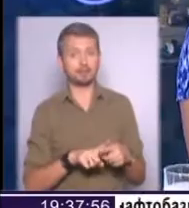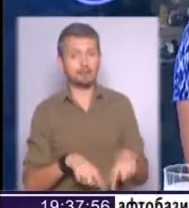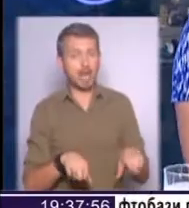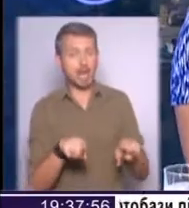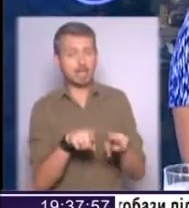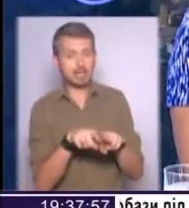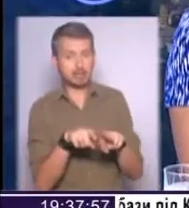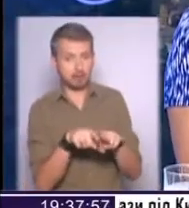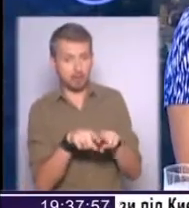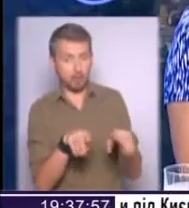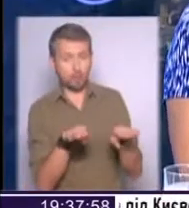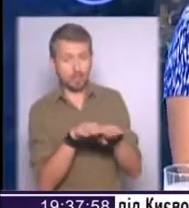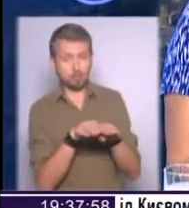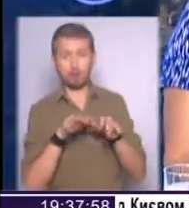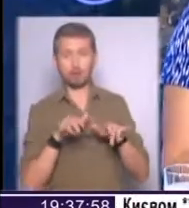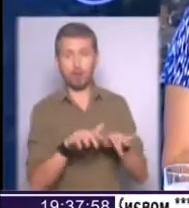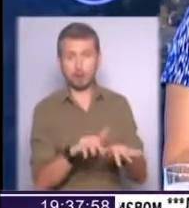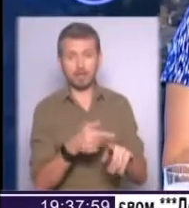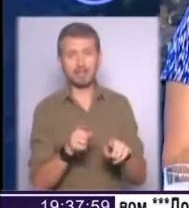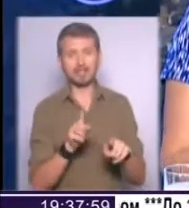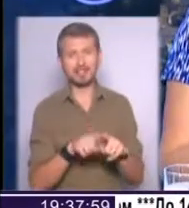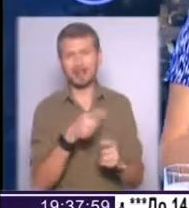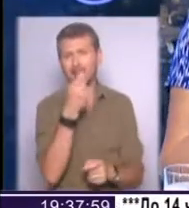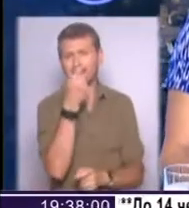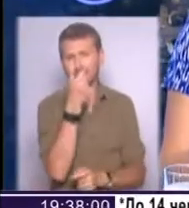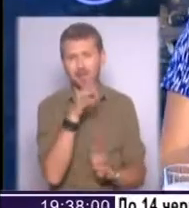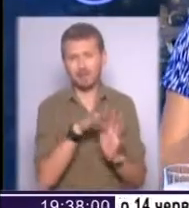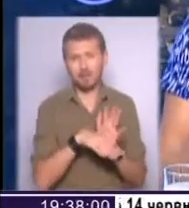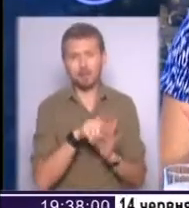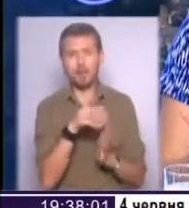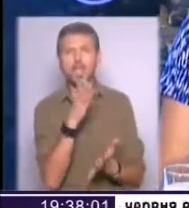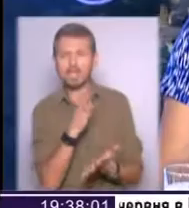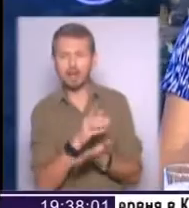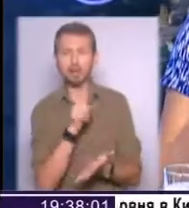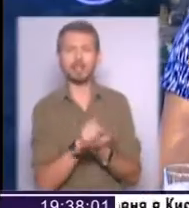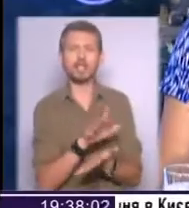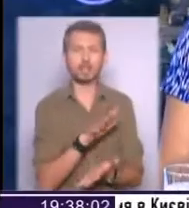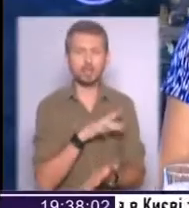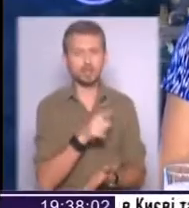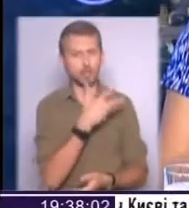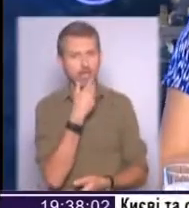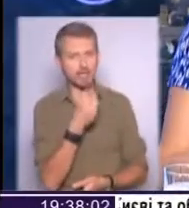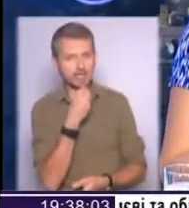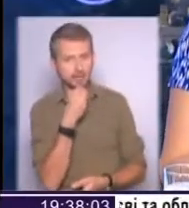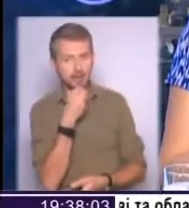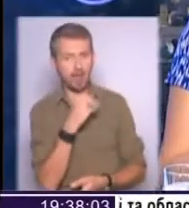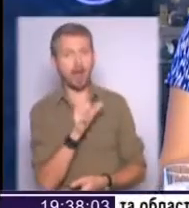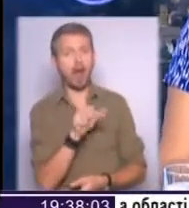такого типу заходи – це метелики. Вони є, вони повинні бути, вони красиві,